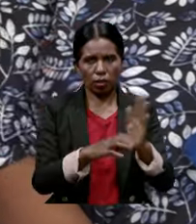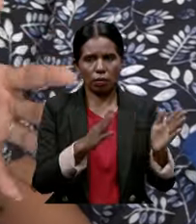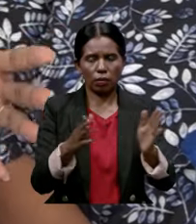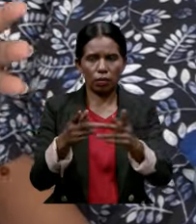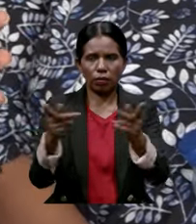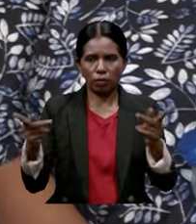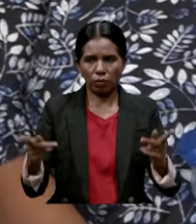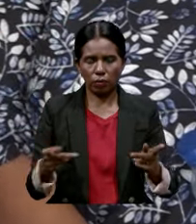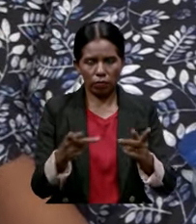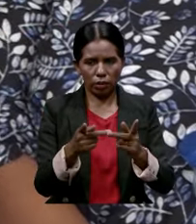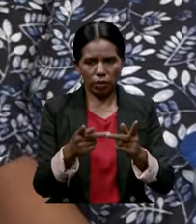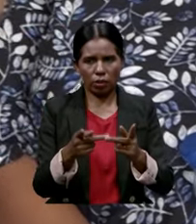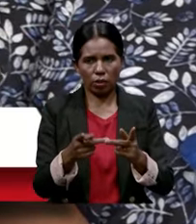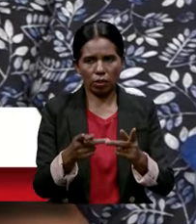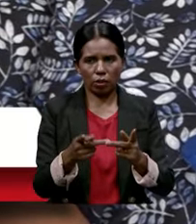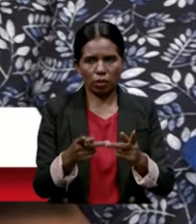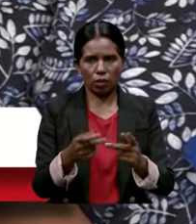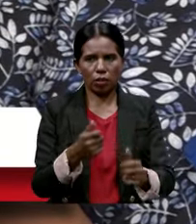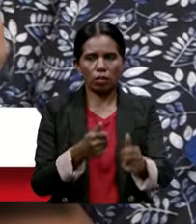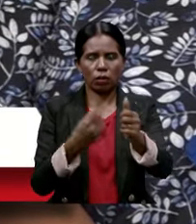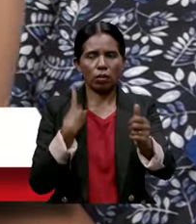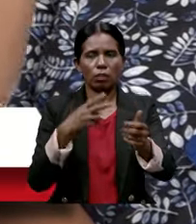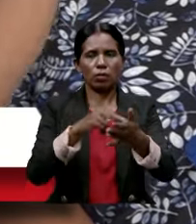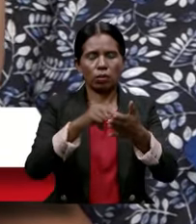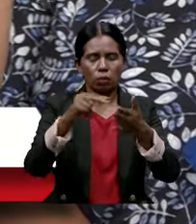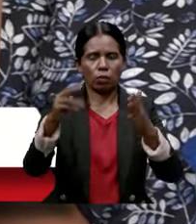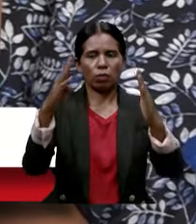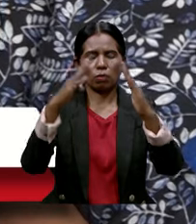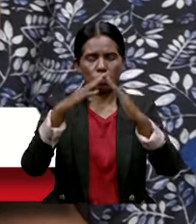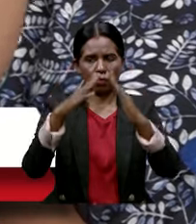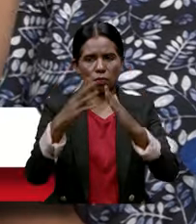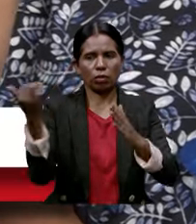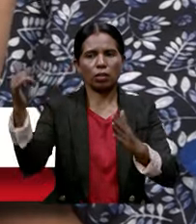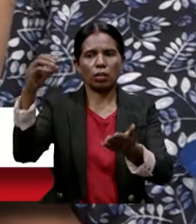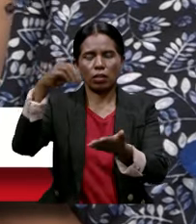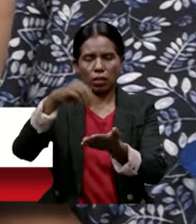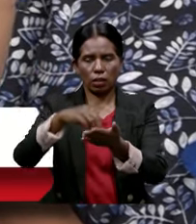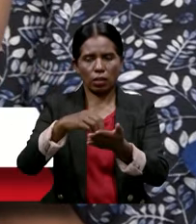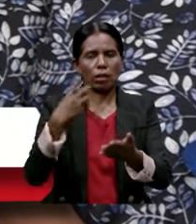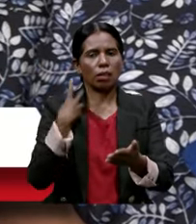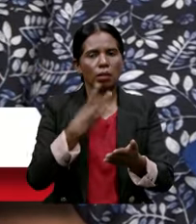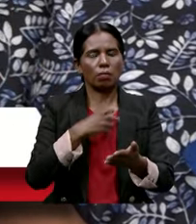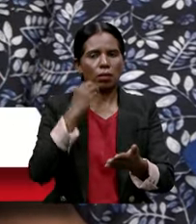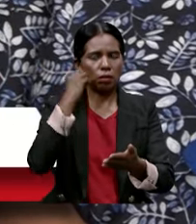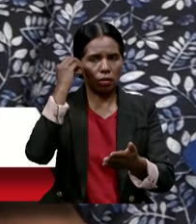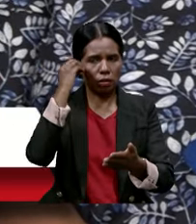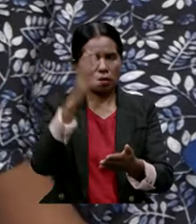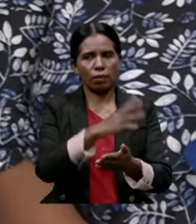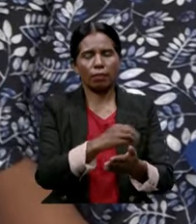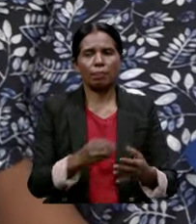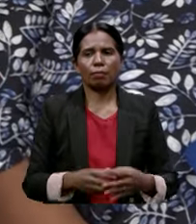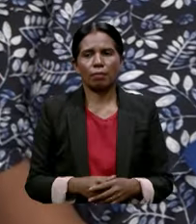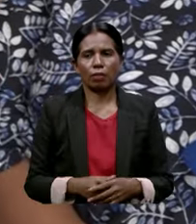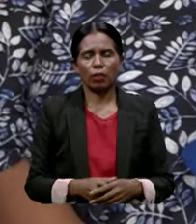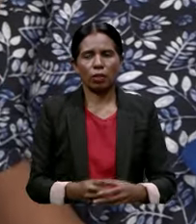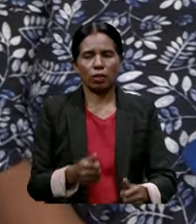na fating tuir aminia nomor uma nebe maksira takai ha aminia uma pasar senggol ne